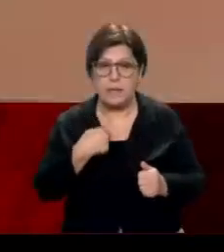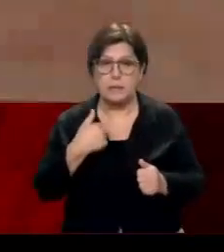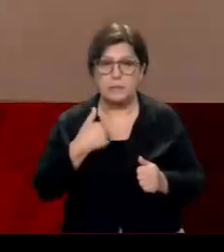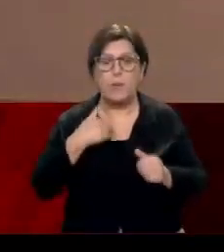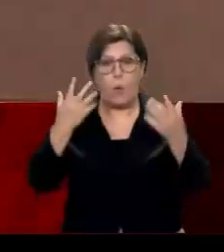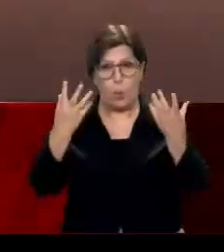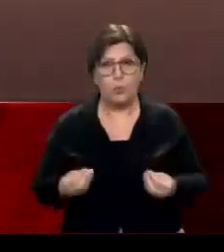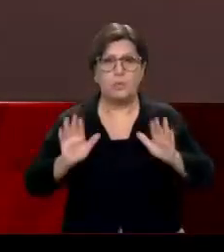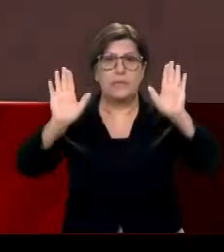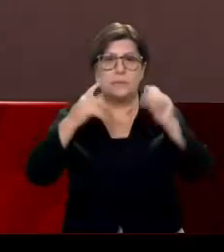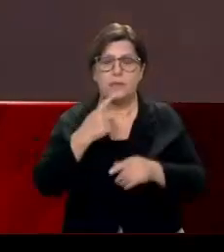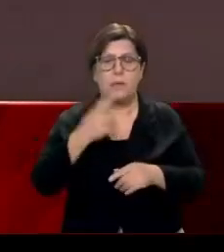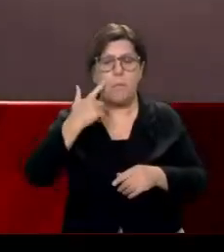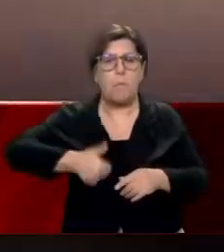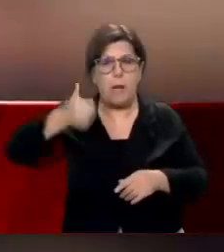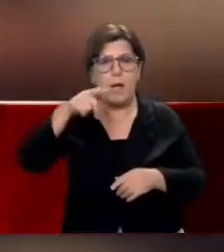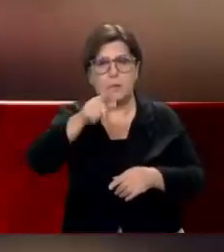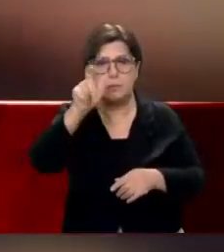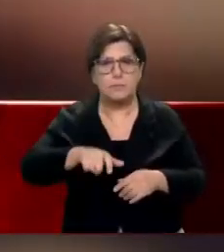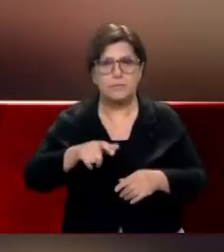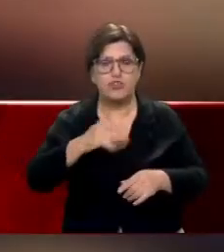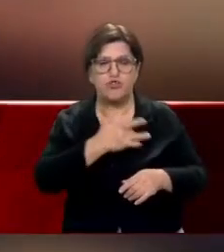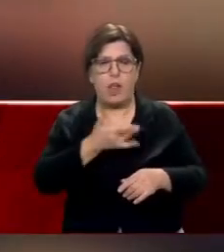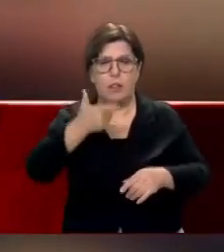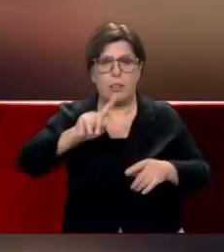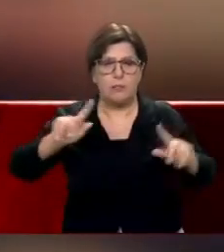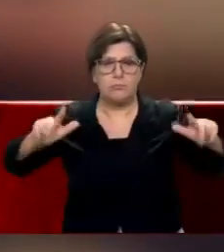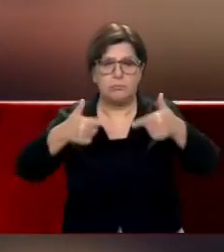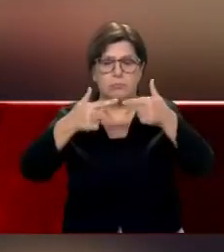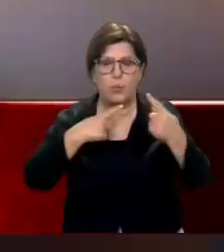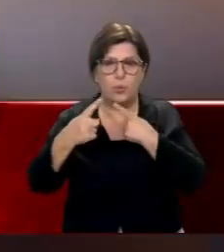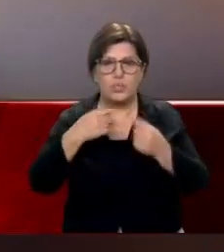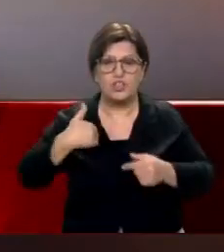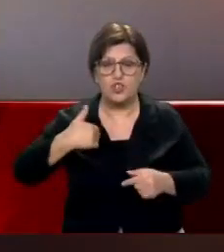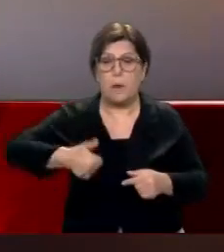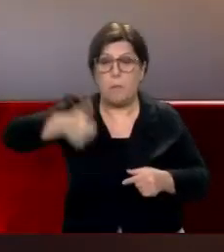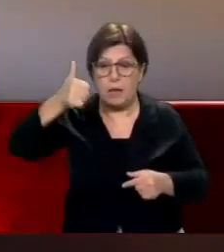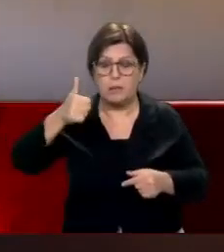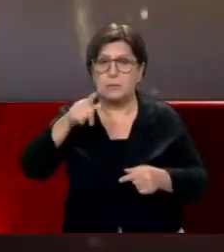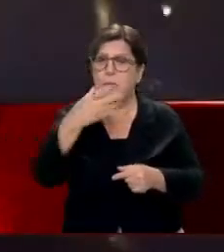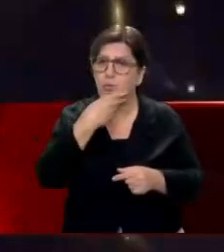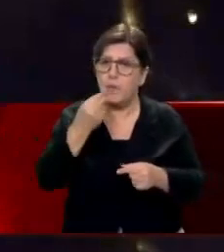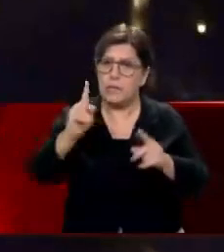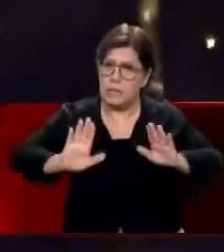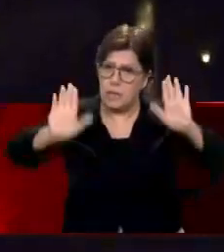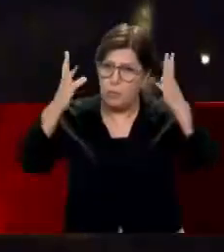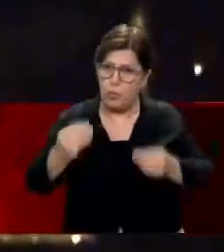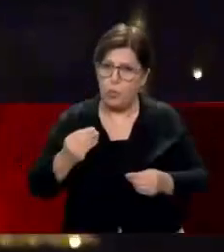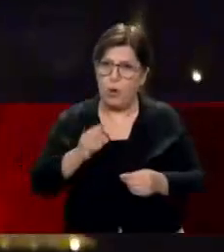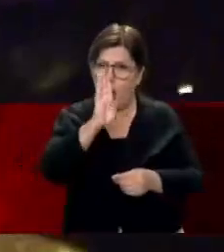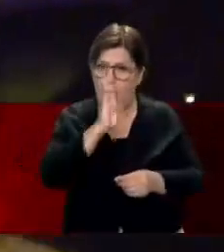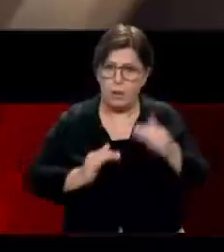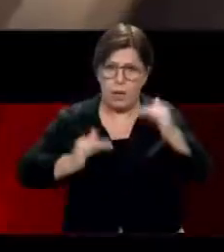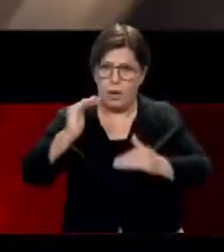olurum teslim. Bakan devreye girdi. O sırada canlı yayın hala sürüyordu. İçişleri Bakanı söz veriyorum. Sen güzelce teslim ol. Adaletten bir